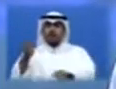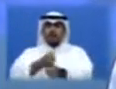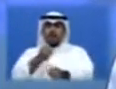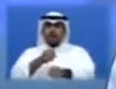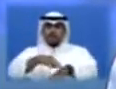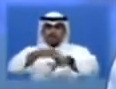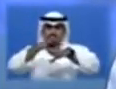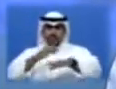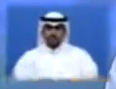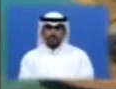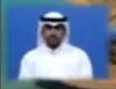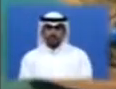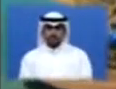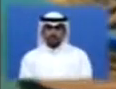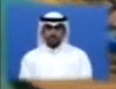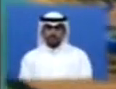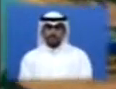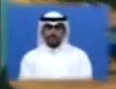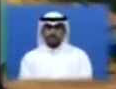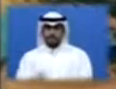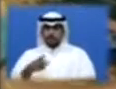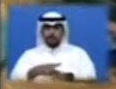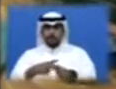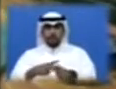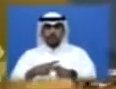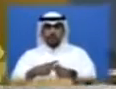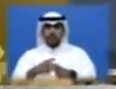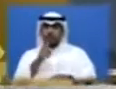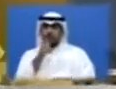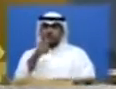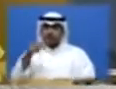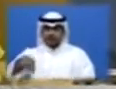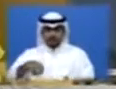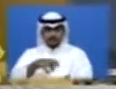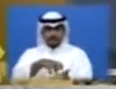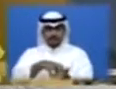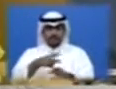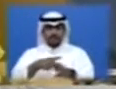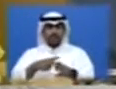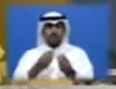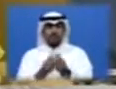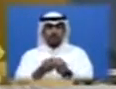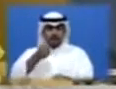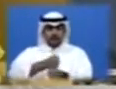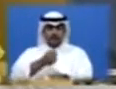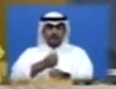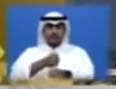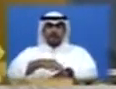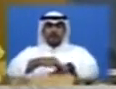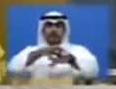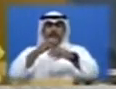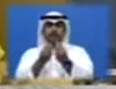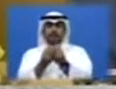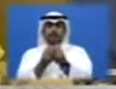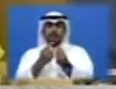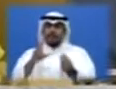الإنساني. تكريم دولة الكويت كمركز للعمل الإنساني وحضرة صاحب السمو أمير البلاد الشيخ صباح الأحمد